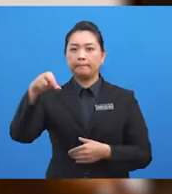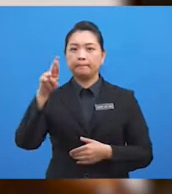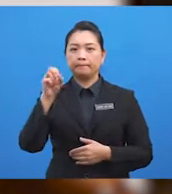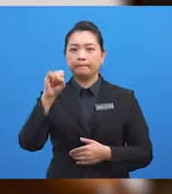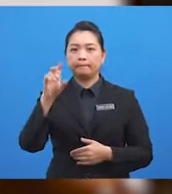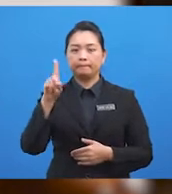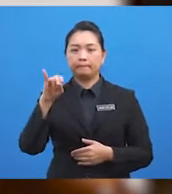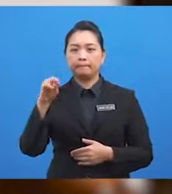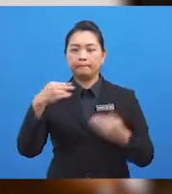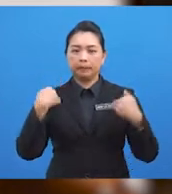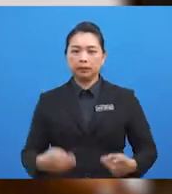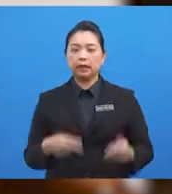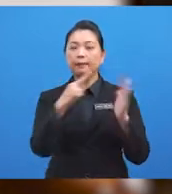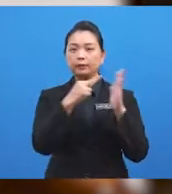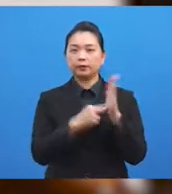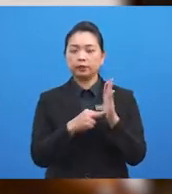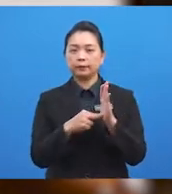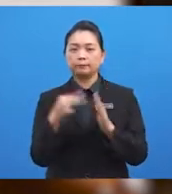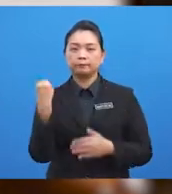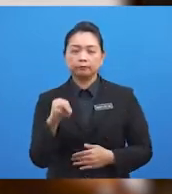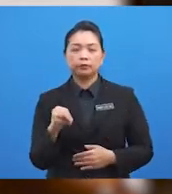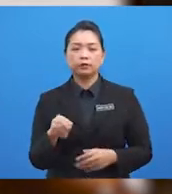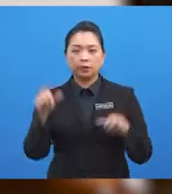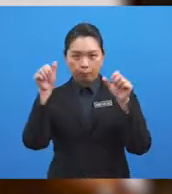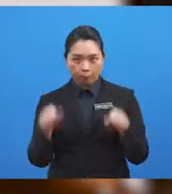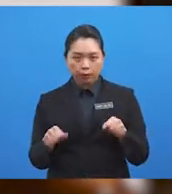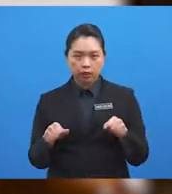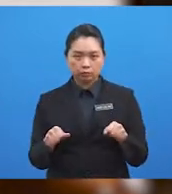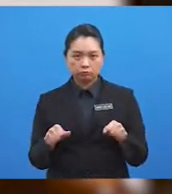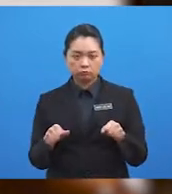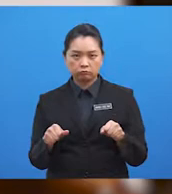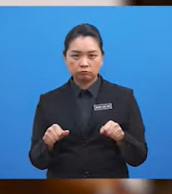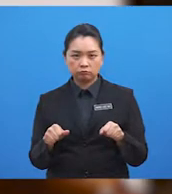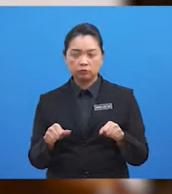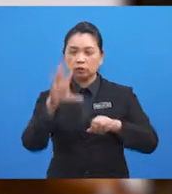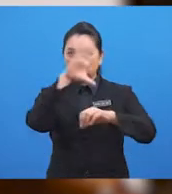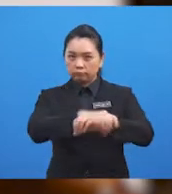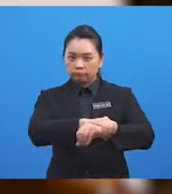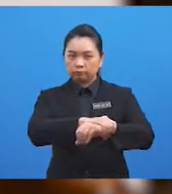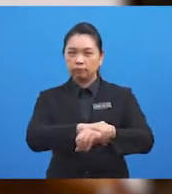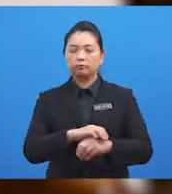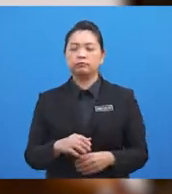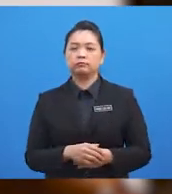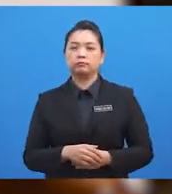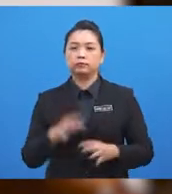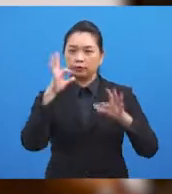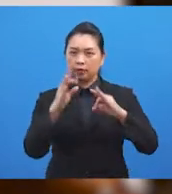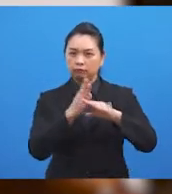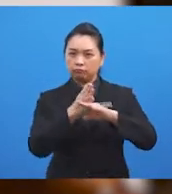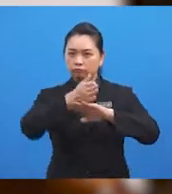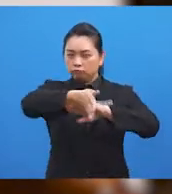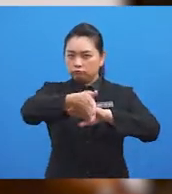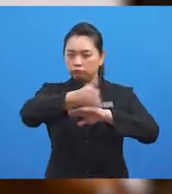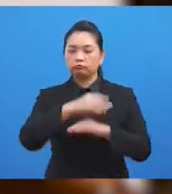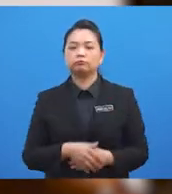badan perundangan. Mereka tetap boleh didakwa jika melanggar sekatan yang diperincikan dalam